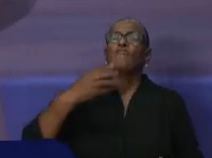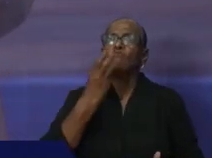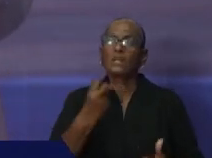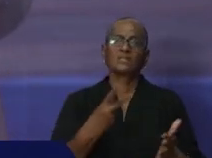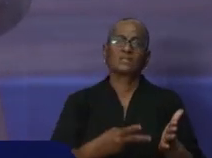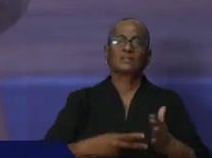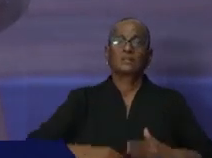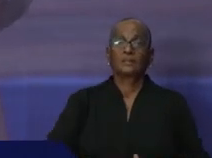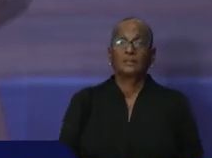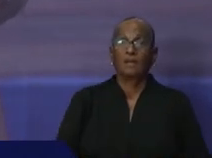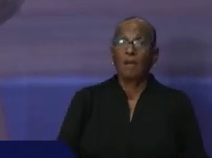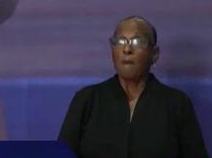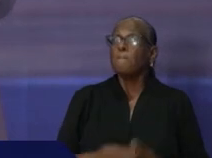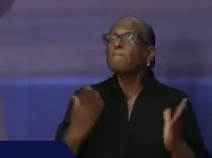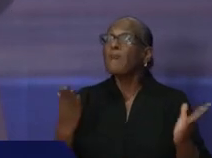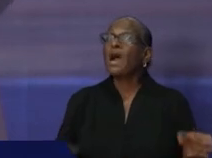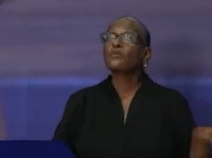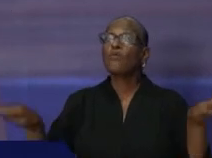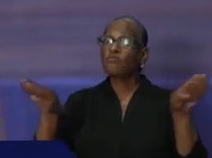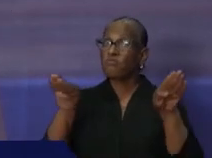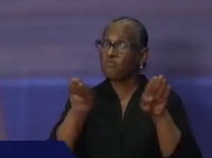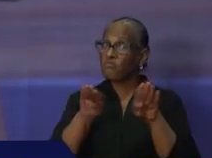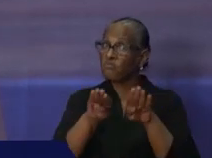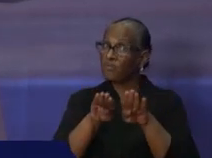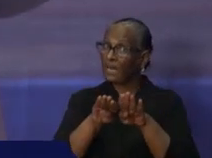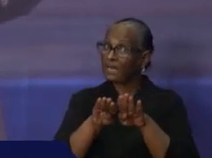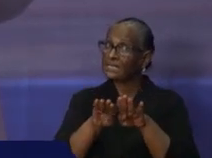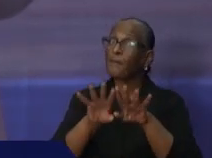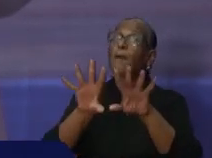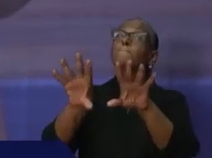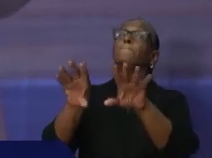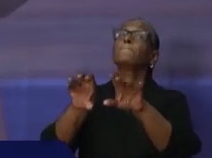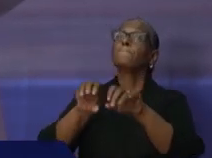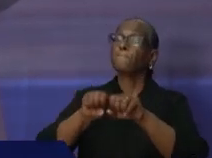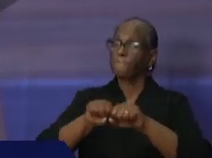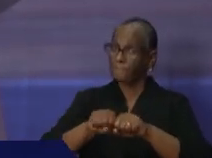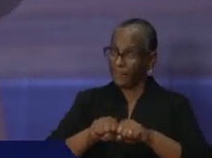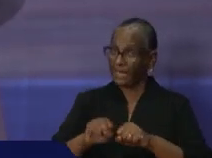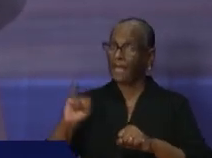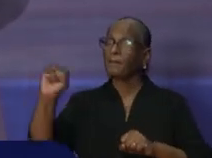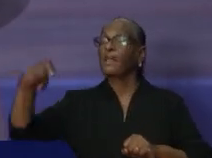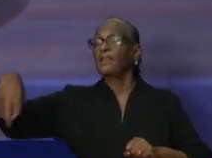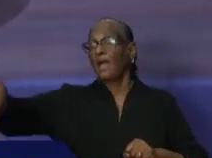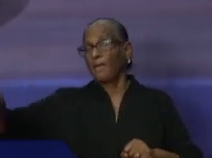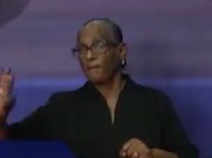Maar if a overeenstemming al bereik aan de IMF,